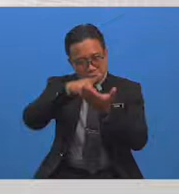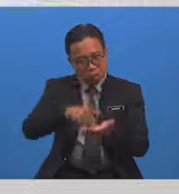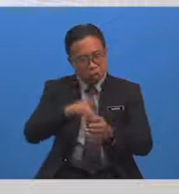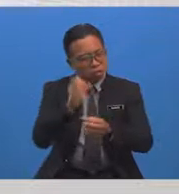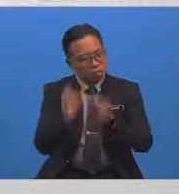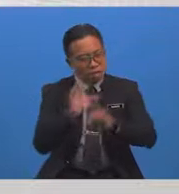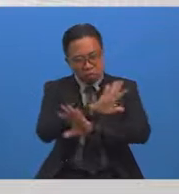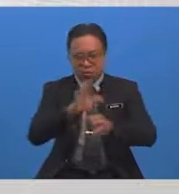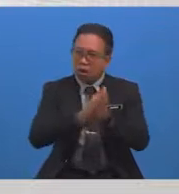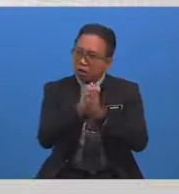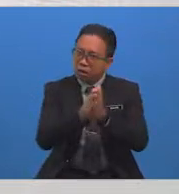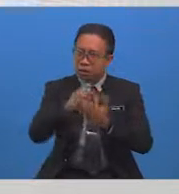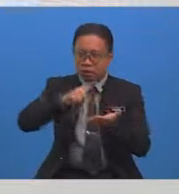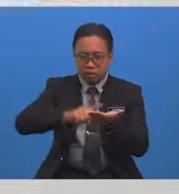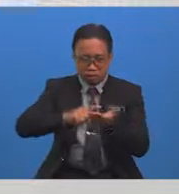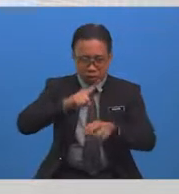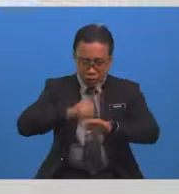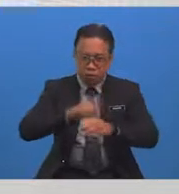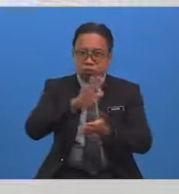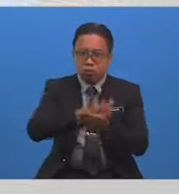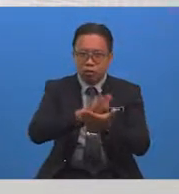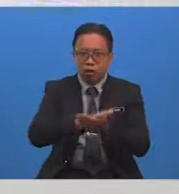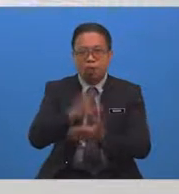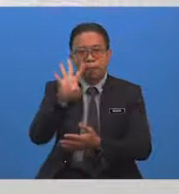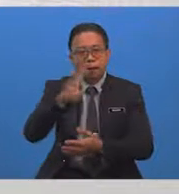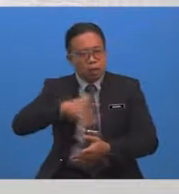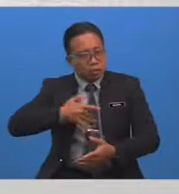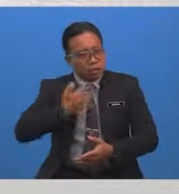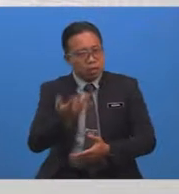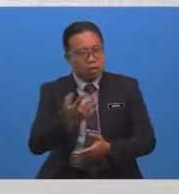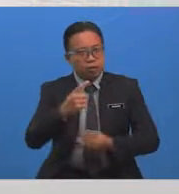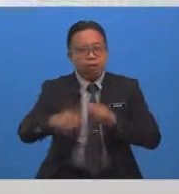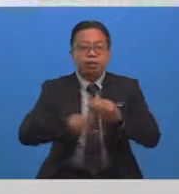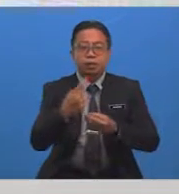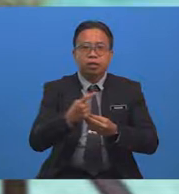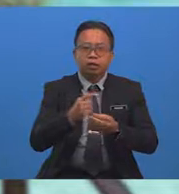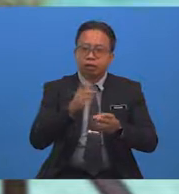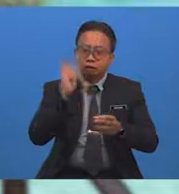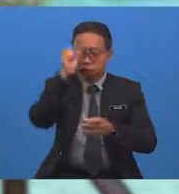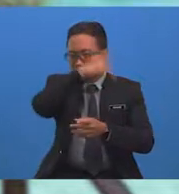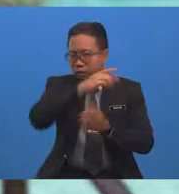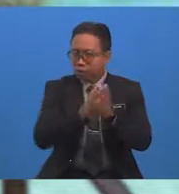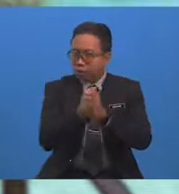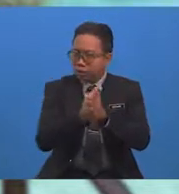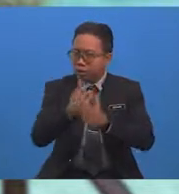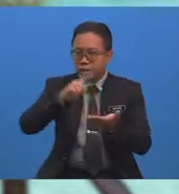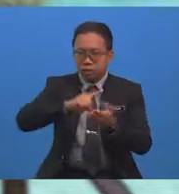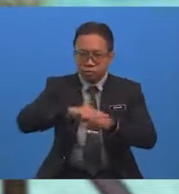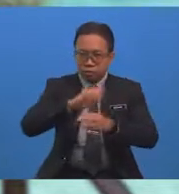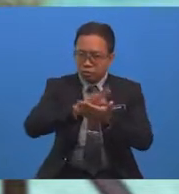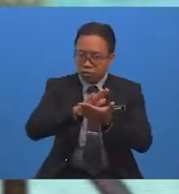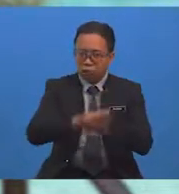rajin di sekolah keempat perahan apabila bersikap rajin di sekolah Jom kita teruskan